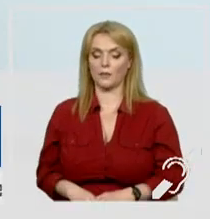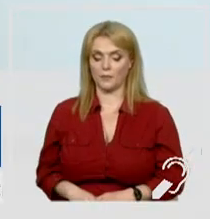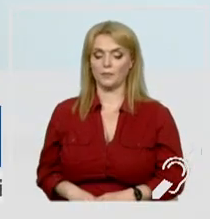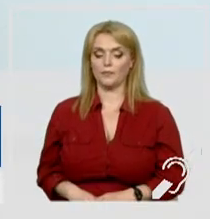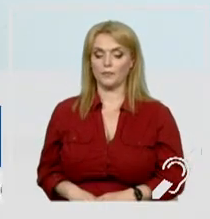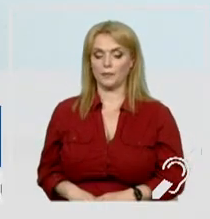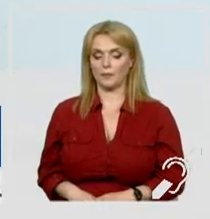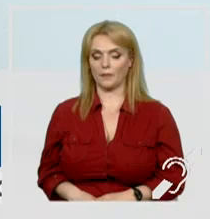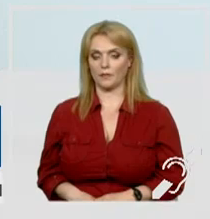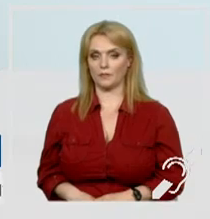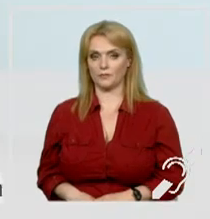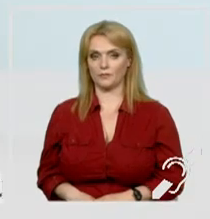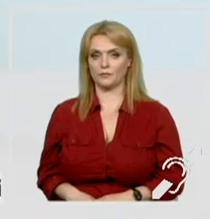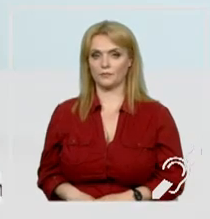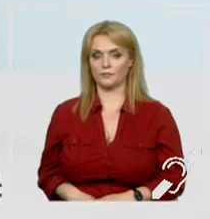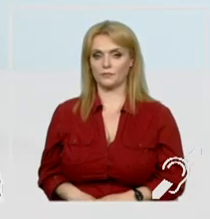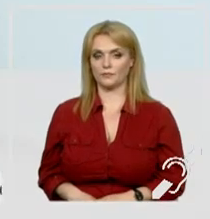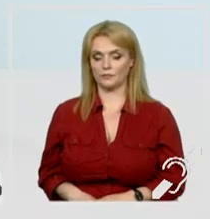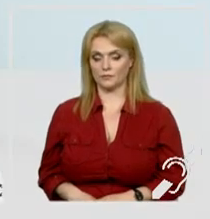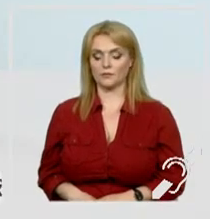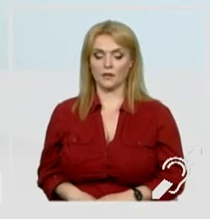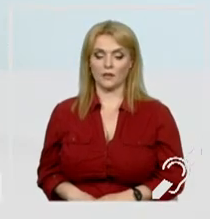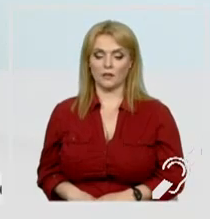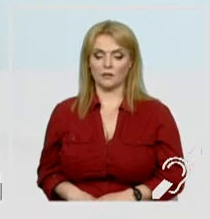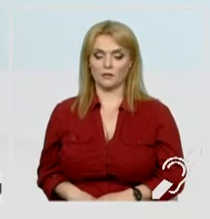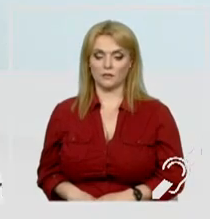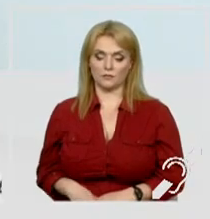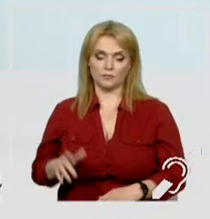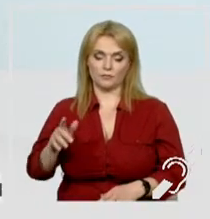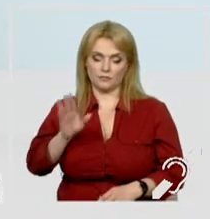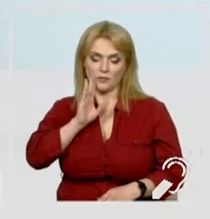dintr-un spirit civic ca o manifestare a